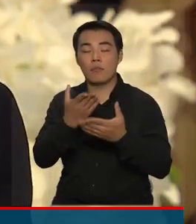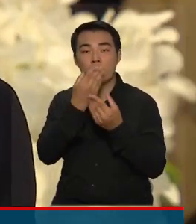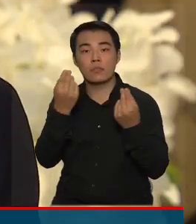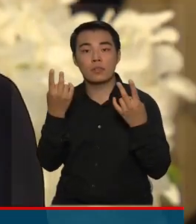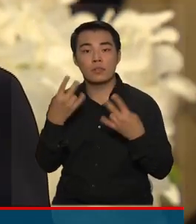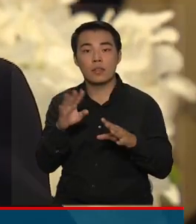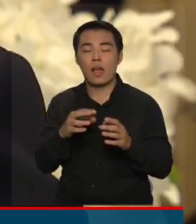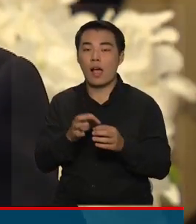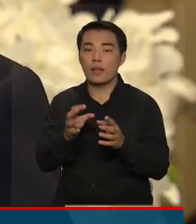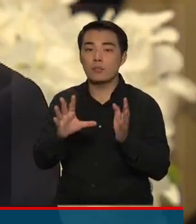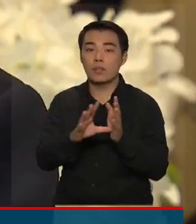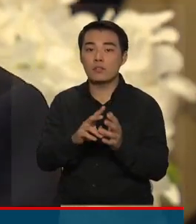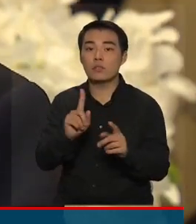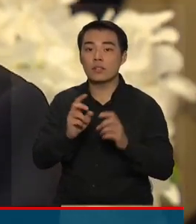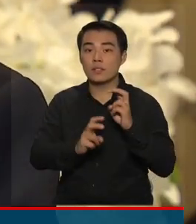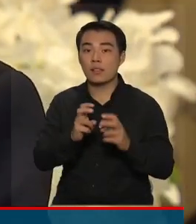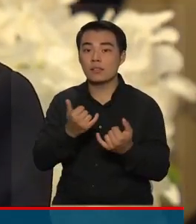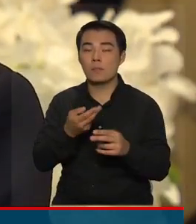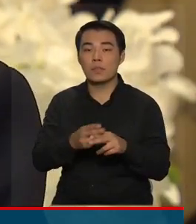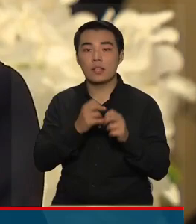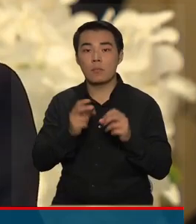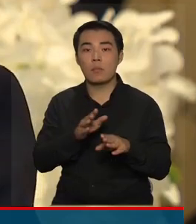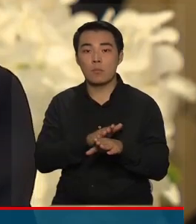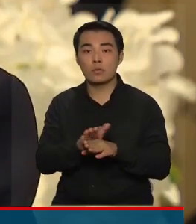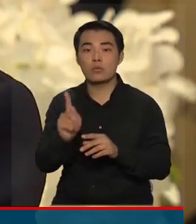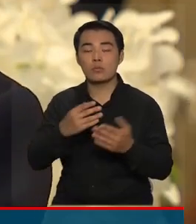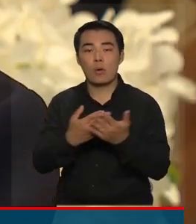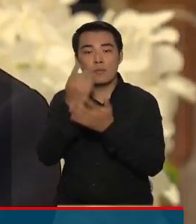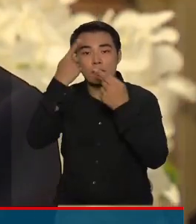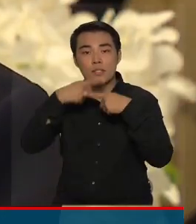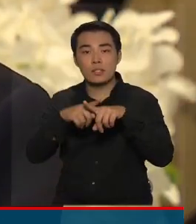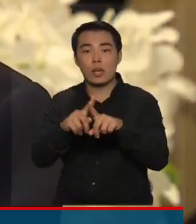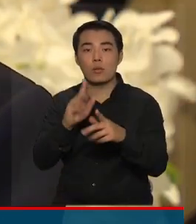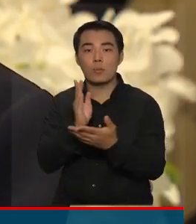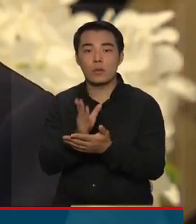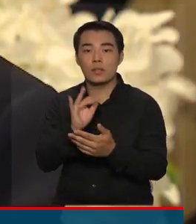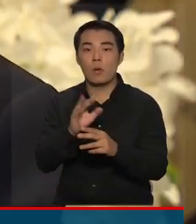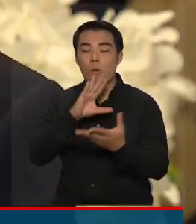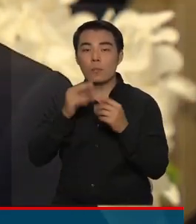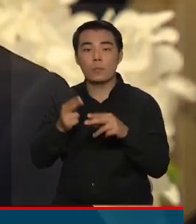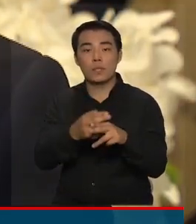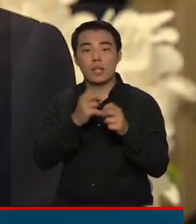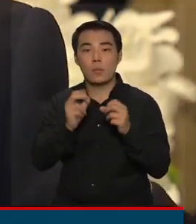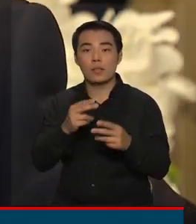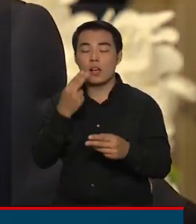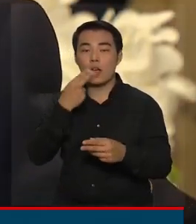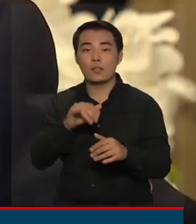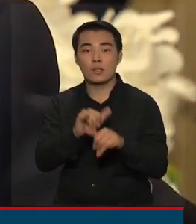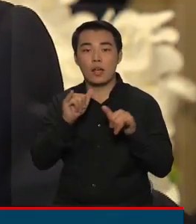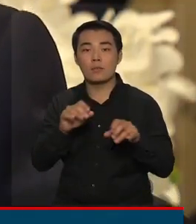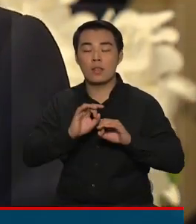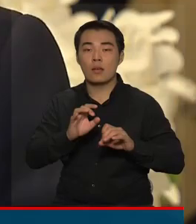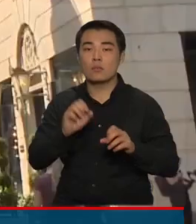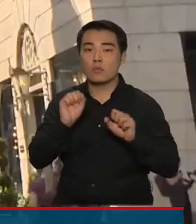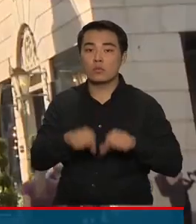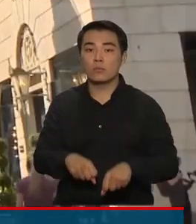Ал атом станциясы туралы айтқанда оның қауіпсіздігіне кепіл болатын жаңа технологияларында қазір қарқынды әрі сапалы дамып жатқанын айтуымыз